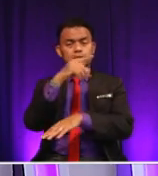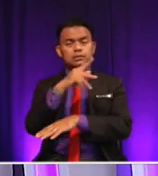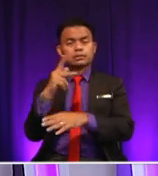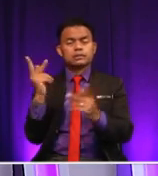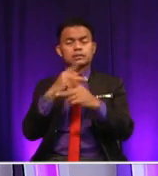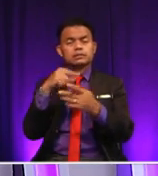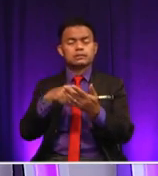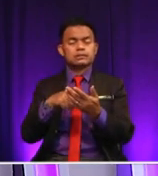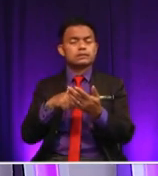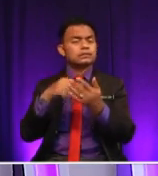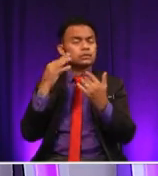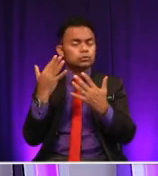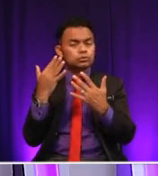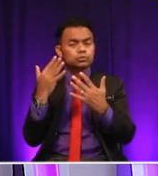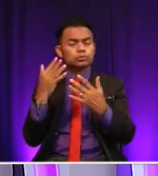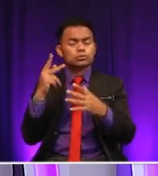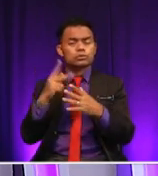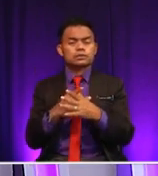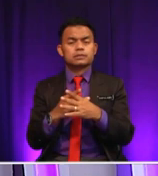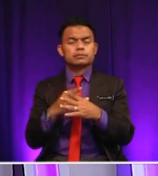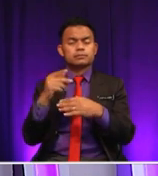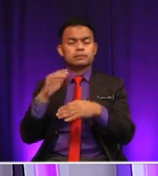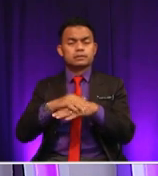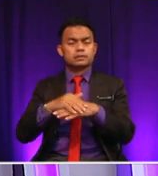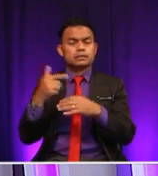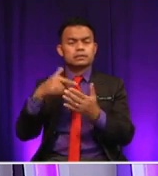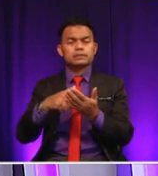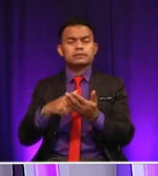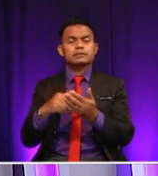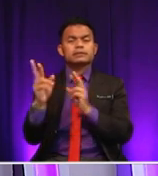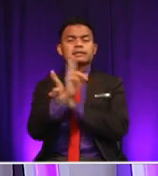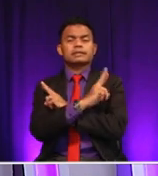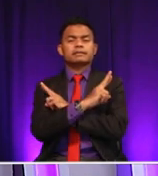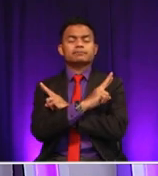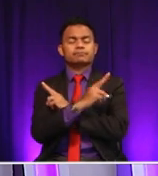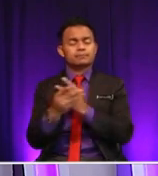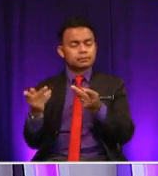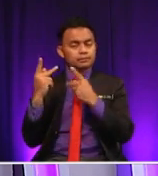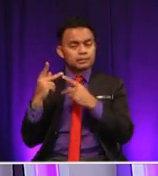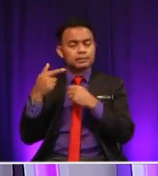proposal ilmu yang akan diberikan oleh Syam tetapi kita ingin berhenti ketika kembali lagi